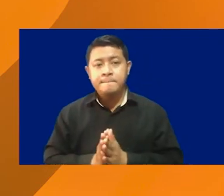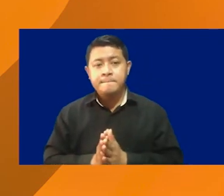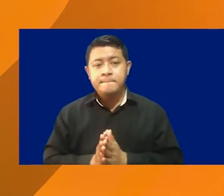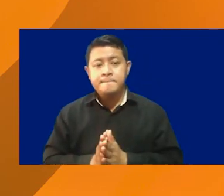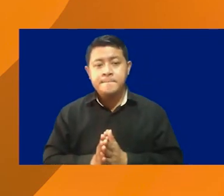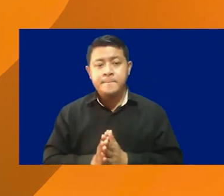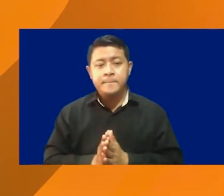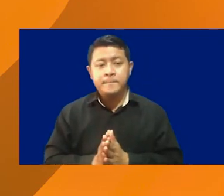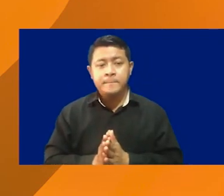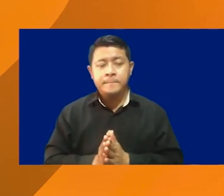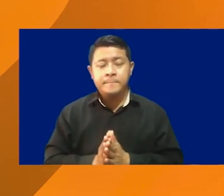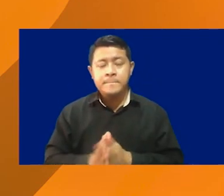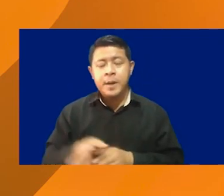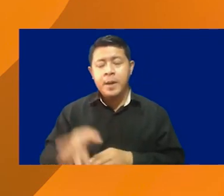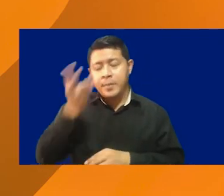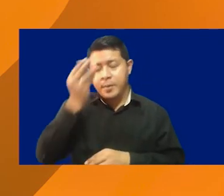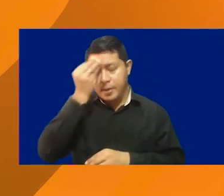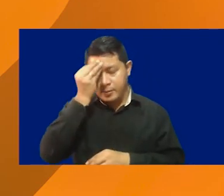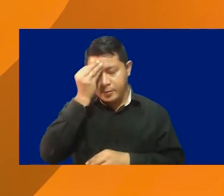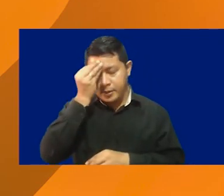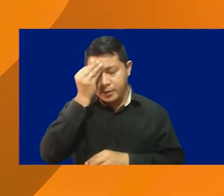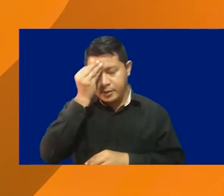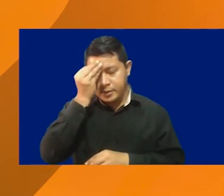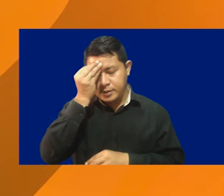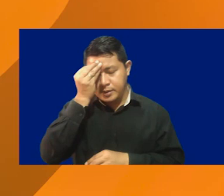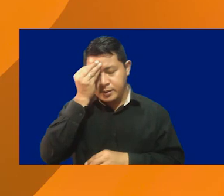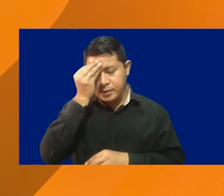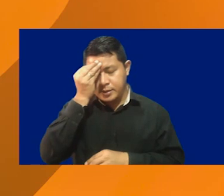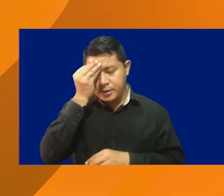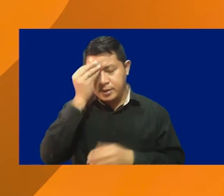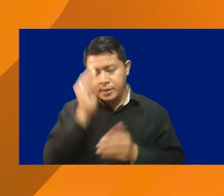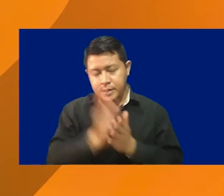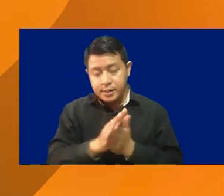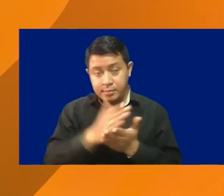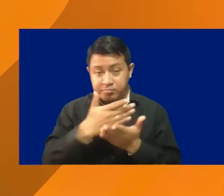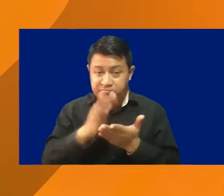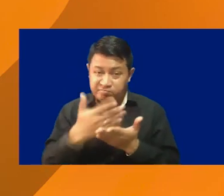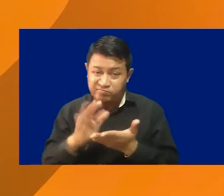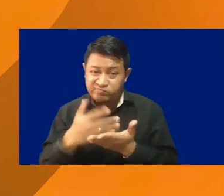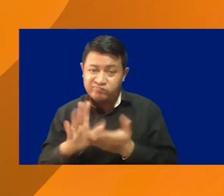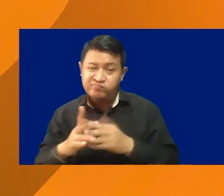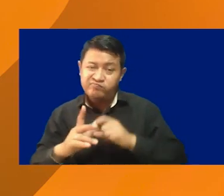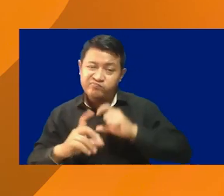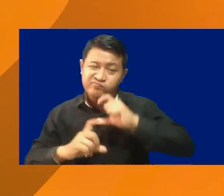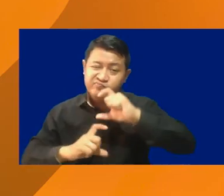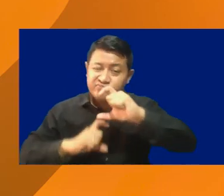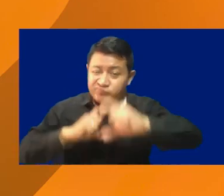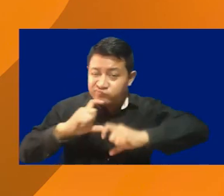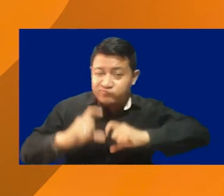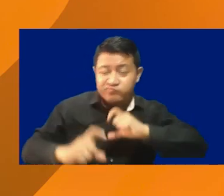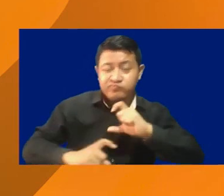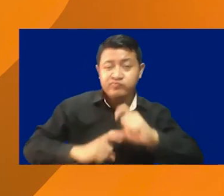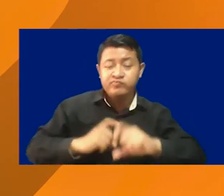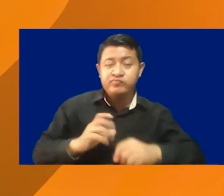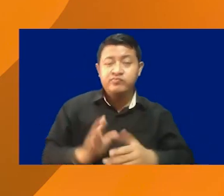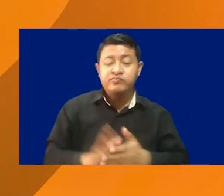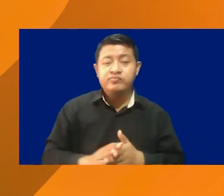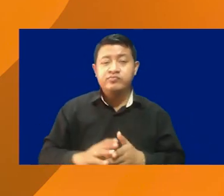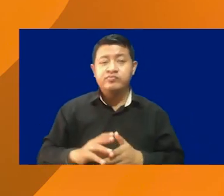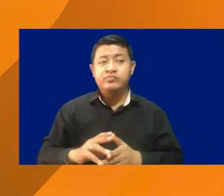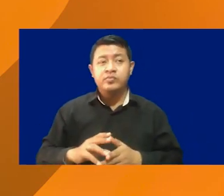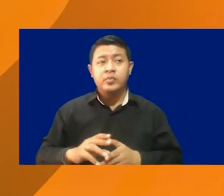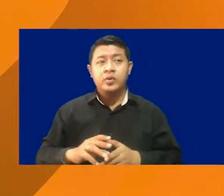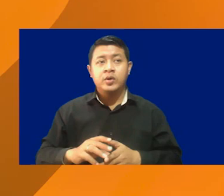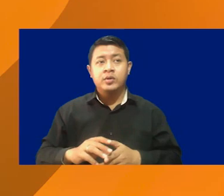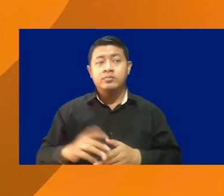pemahaman, tapi juga dengan sharing-sharing oleh saudari kami Esther, kami menjadi